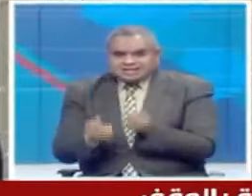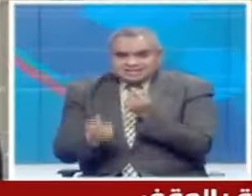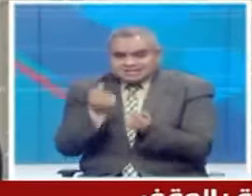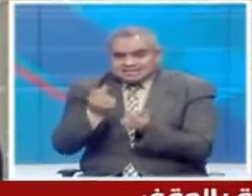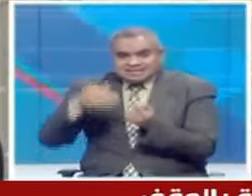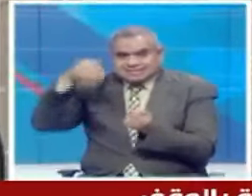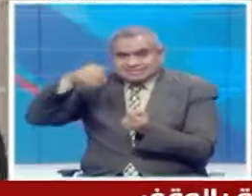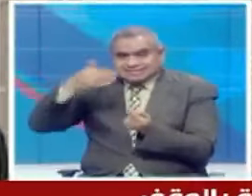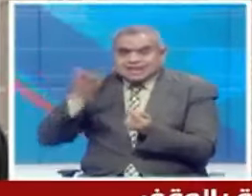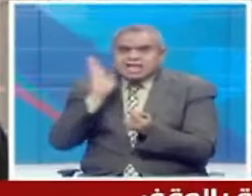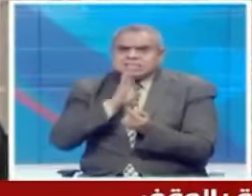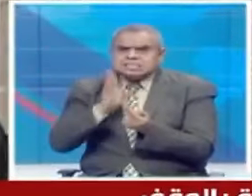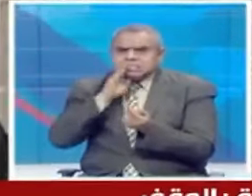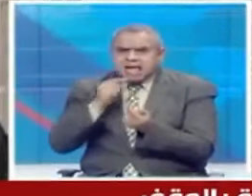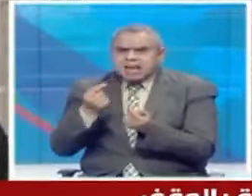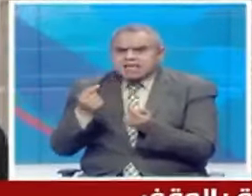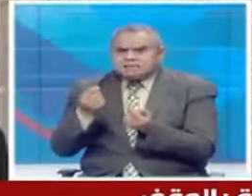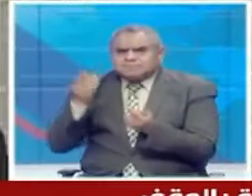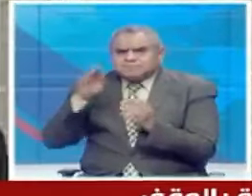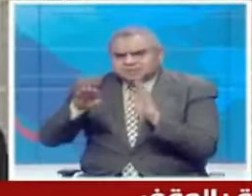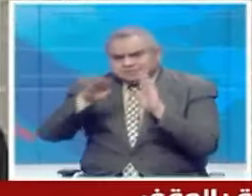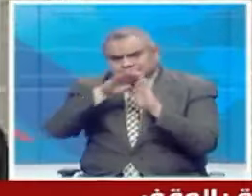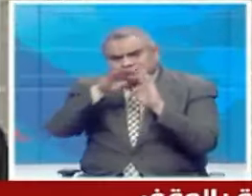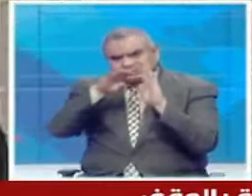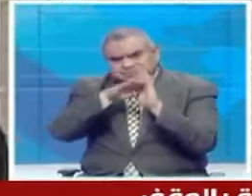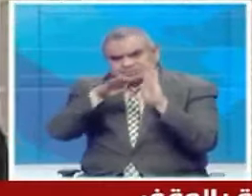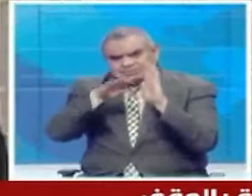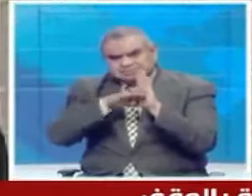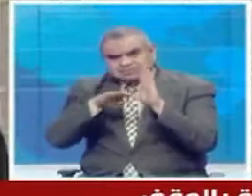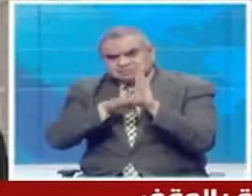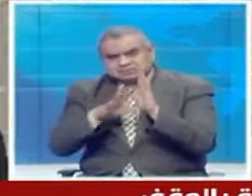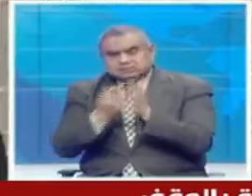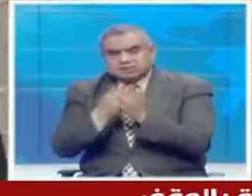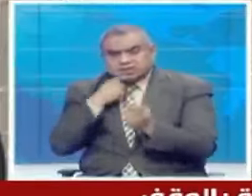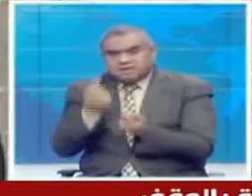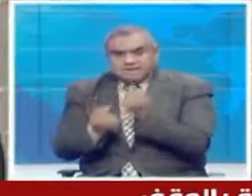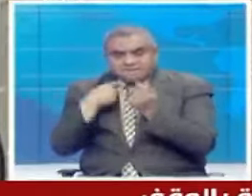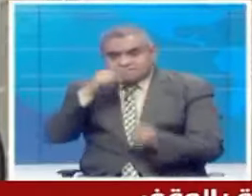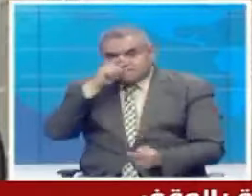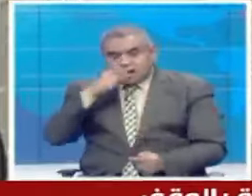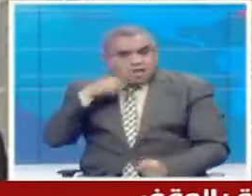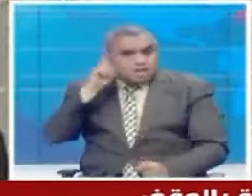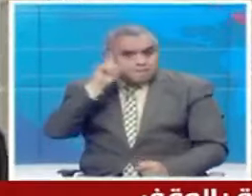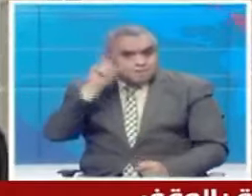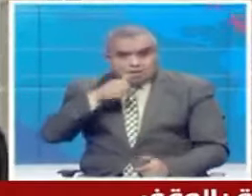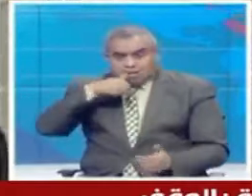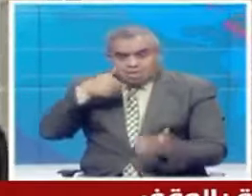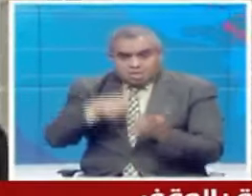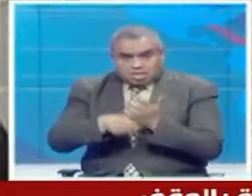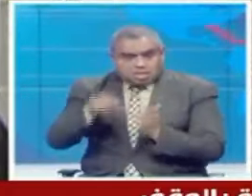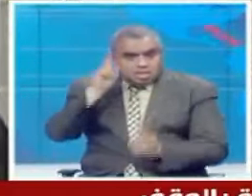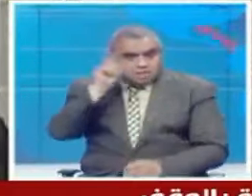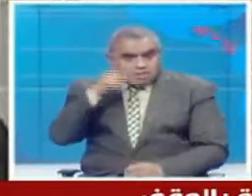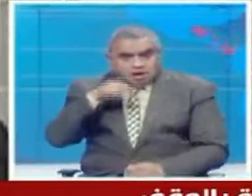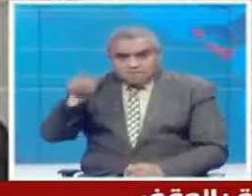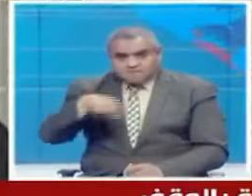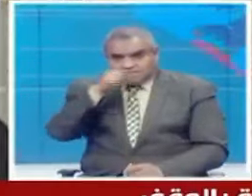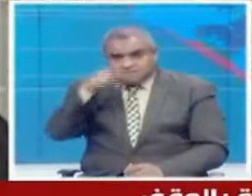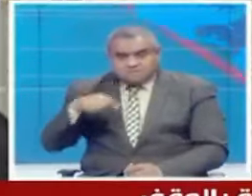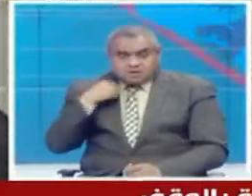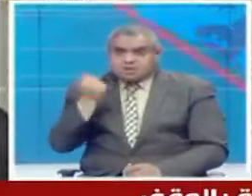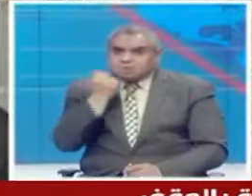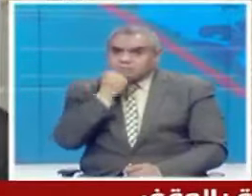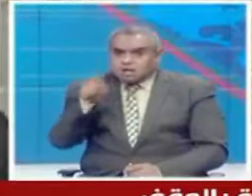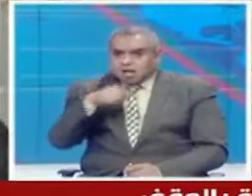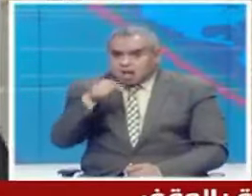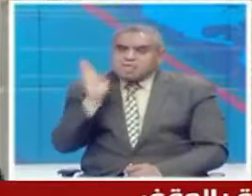ما بنسيبوش اي حاجه، اي معاملات في دماغ المزارع خاطئه بنصلحها له وبنعرفه ايه